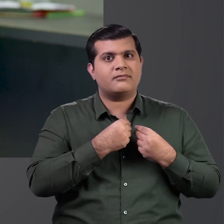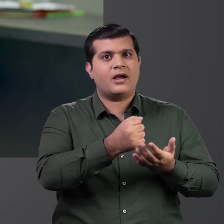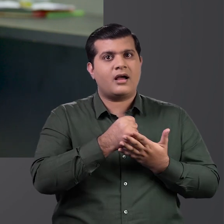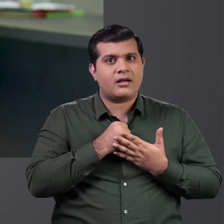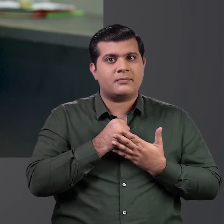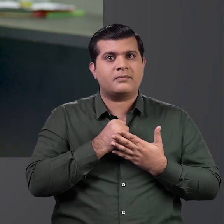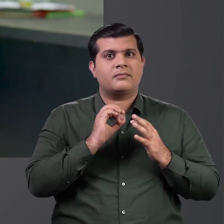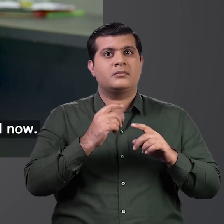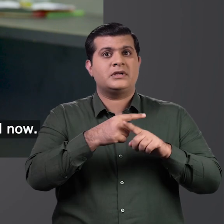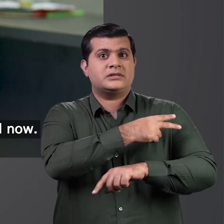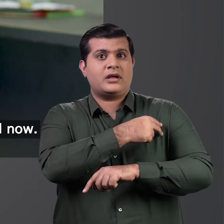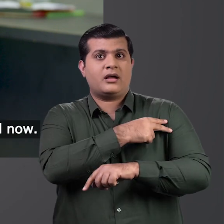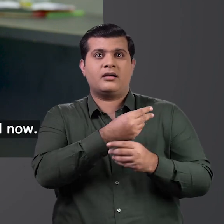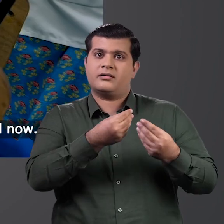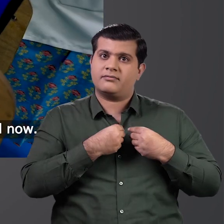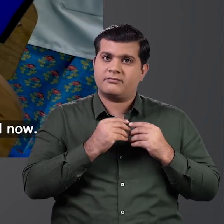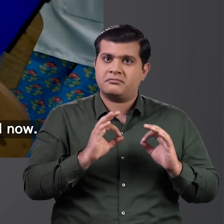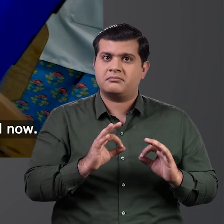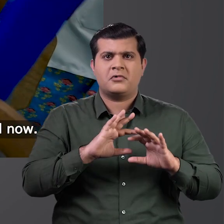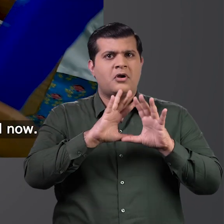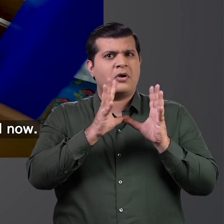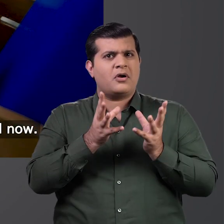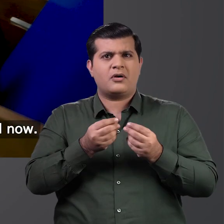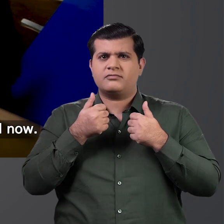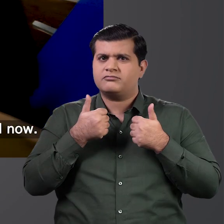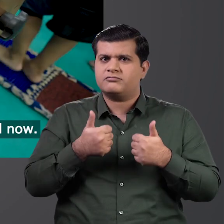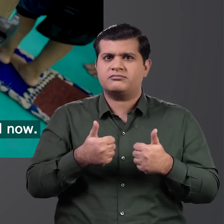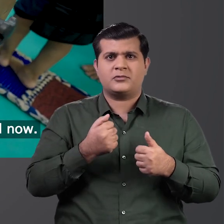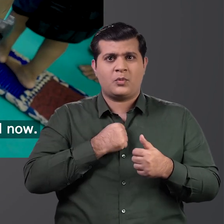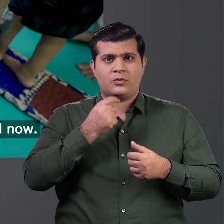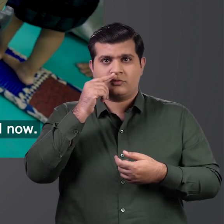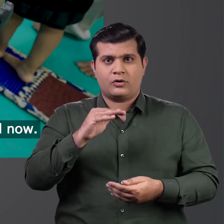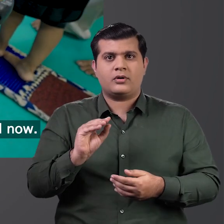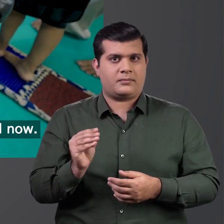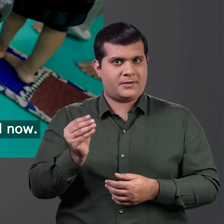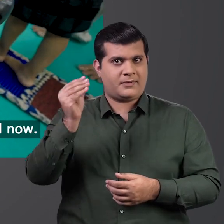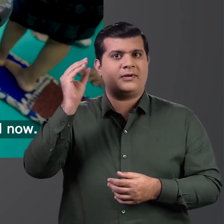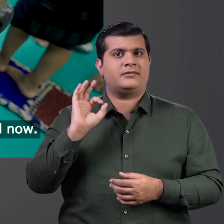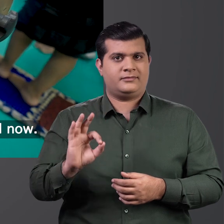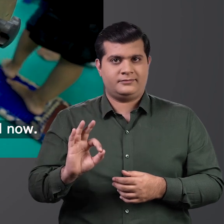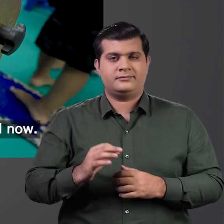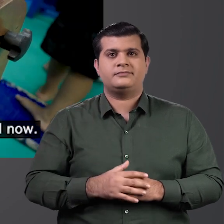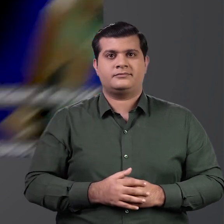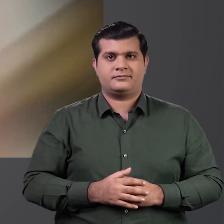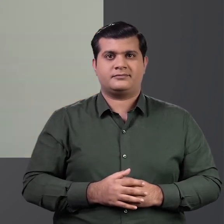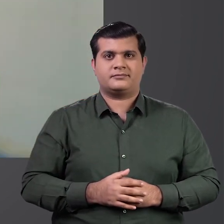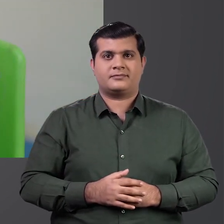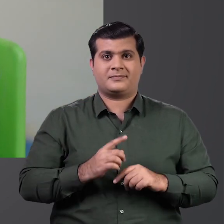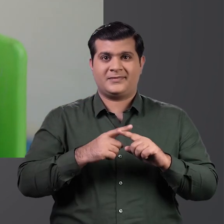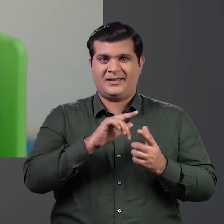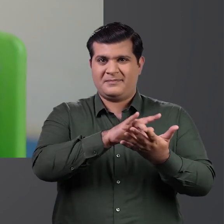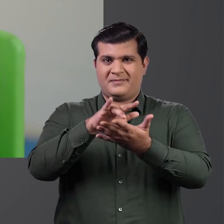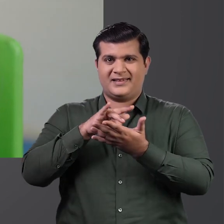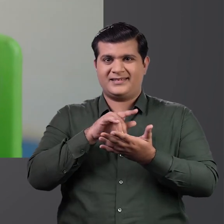फ्री सारी सुविधा मिली, यहाँ का स्टाफ भी काफ़ी अच्छा था और हमें अभी तक हमारे बच्चे में काफ़ी इम्प्रूवमेंट आया है पहले से।